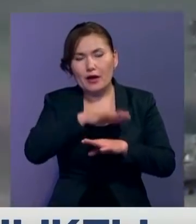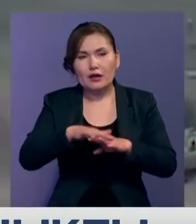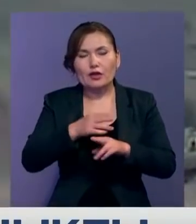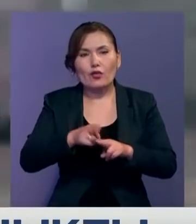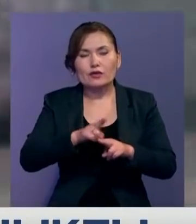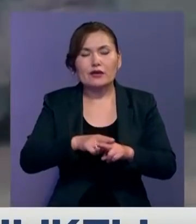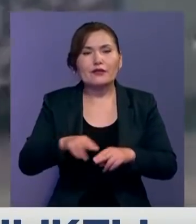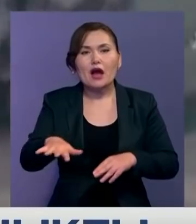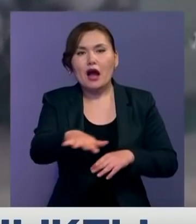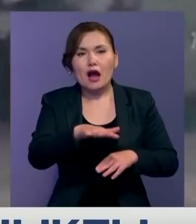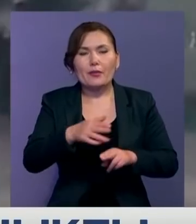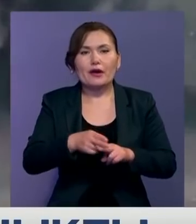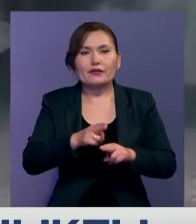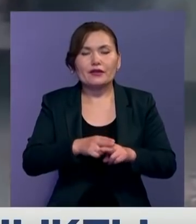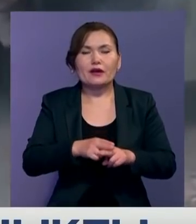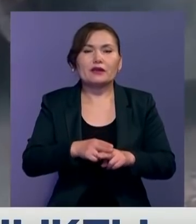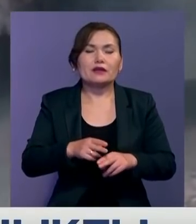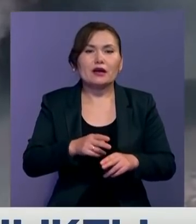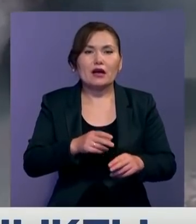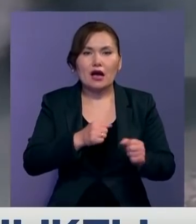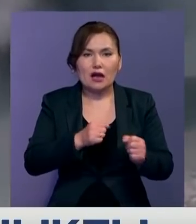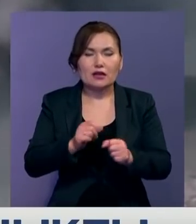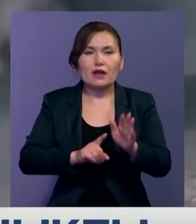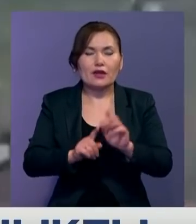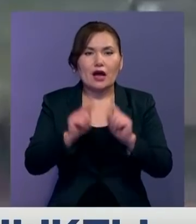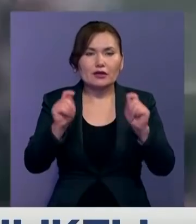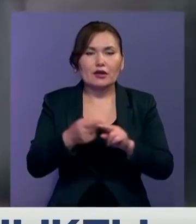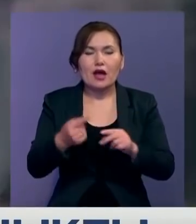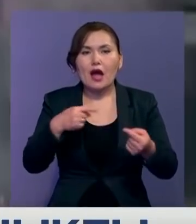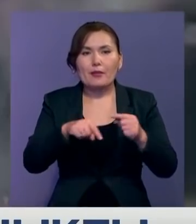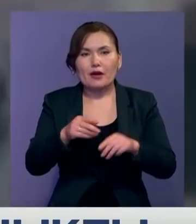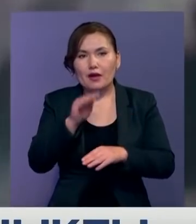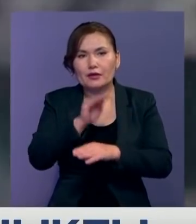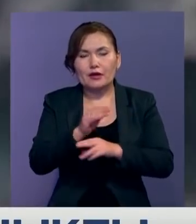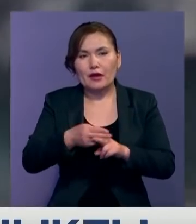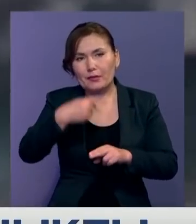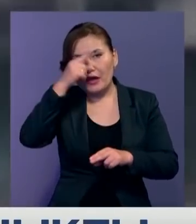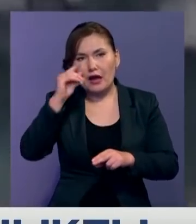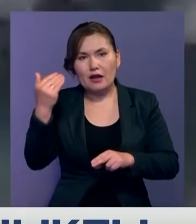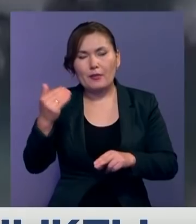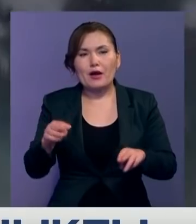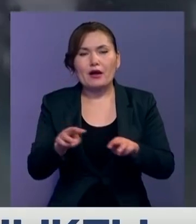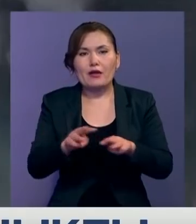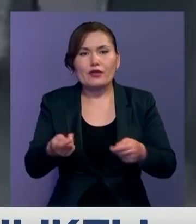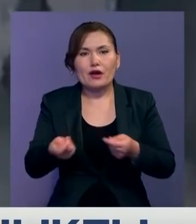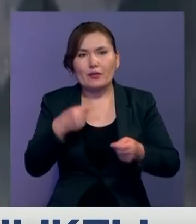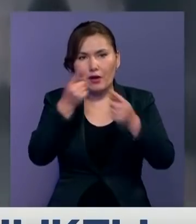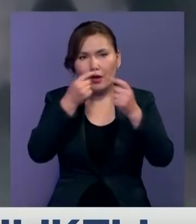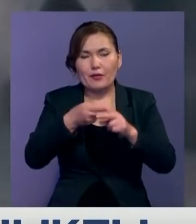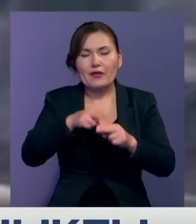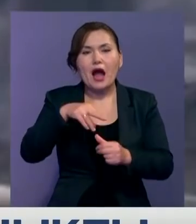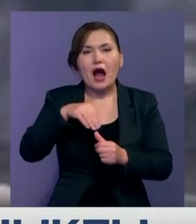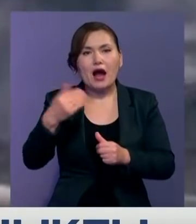атқылаған. Баку мен Ереван жағдайдың ушығуына бір-бірін кінәліп отыр. Әзербайжан тарапының мәлімдеуінше бірінші болып армян жағы атыс